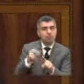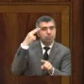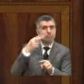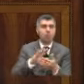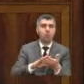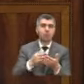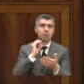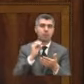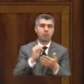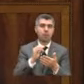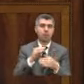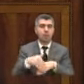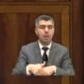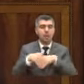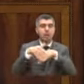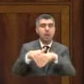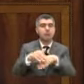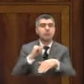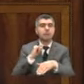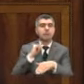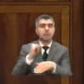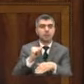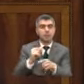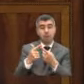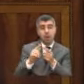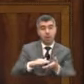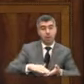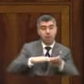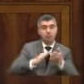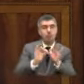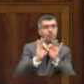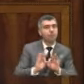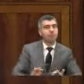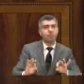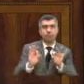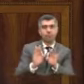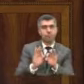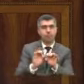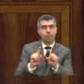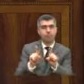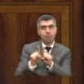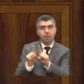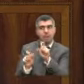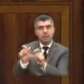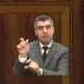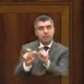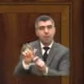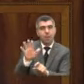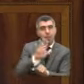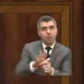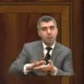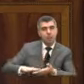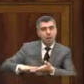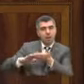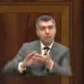سياسة الهروب إلى الأمام وتركتهم بهذا القرار الذي يجسد بحق مظاهر الارتجال، الارتباك،